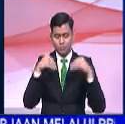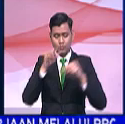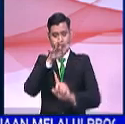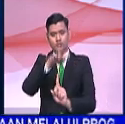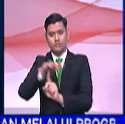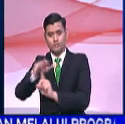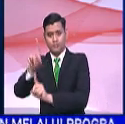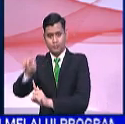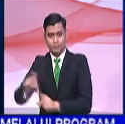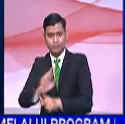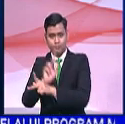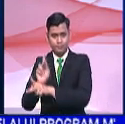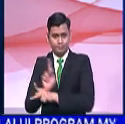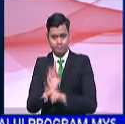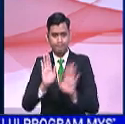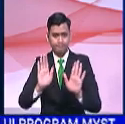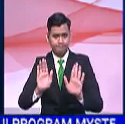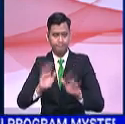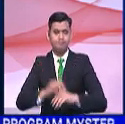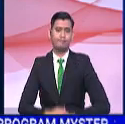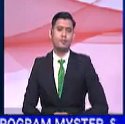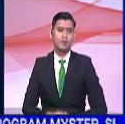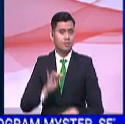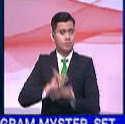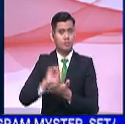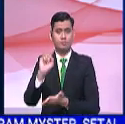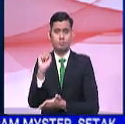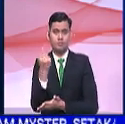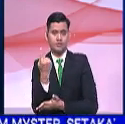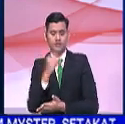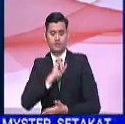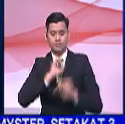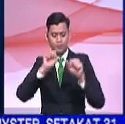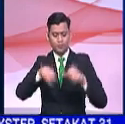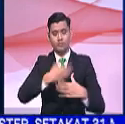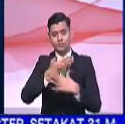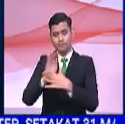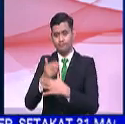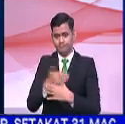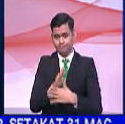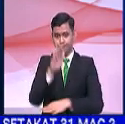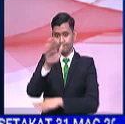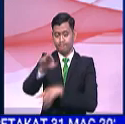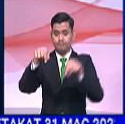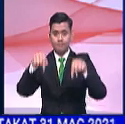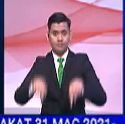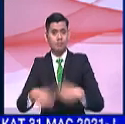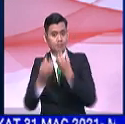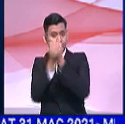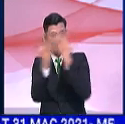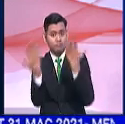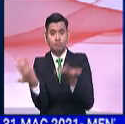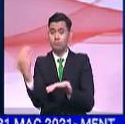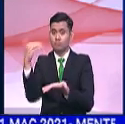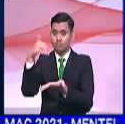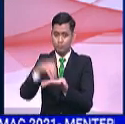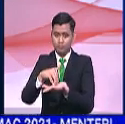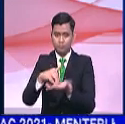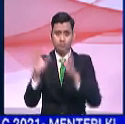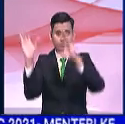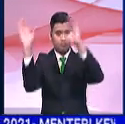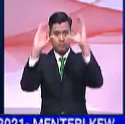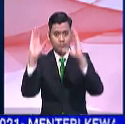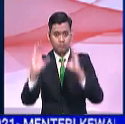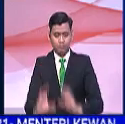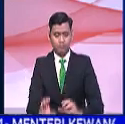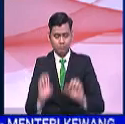diminta untuk lebih berhati-hati baik ini saja ramalan cuaca dapat saya kongsikan pada petang ini untuk mendapatkan maklumat cuaca yang lebih terperinci Anda boleh